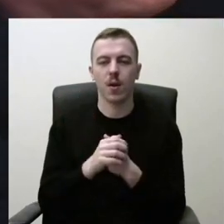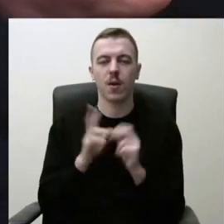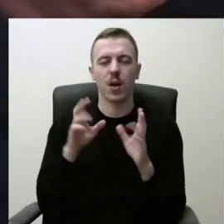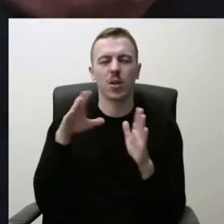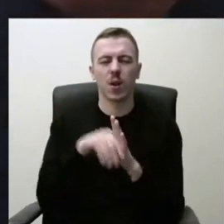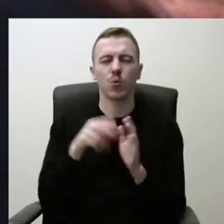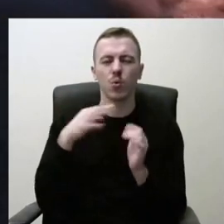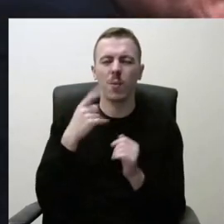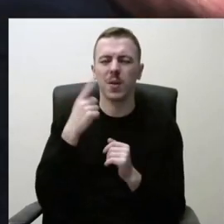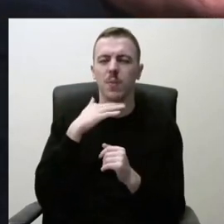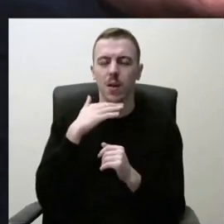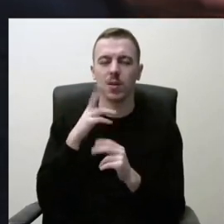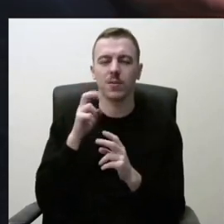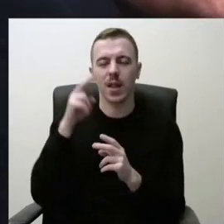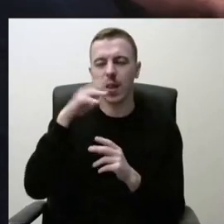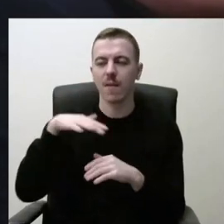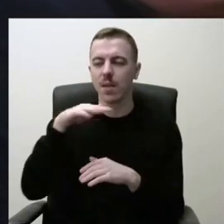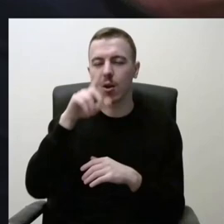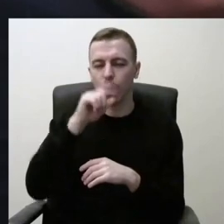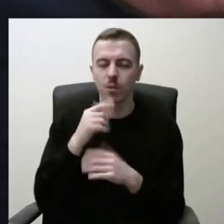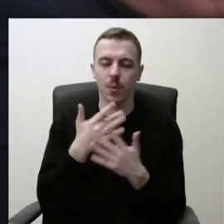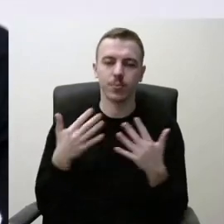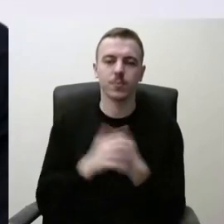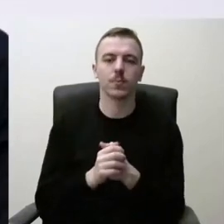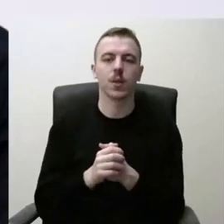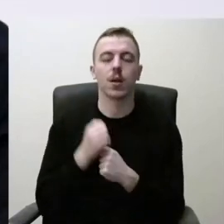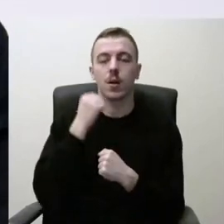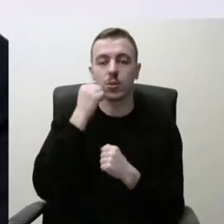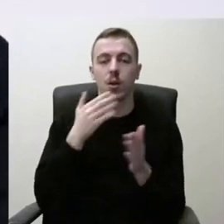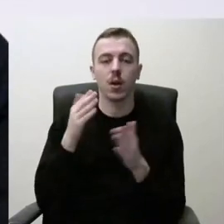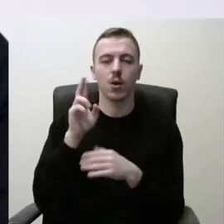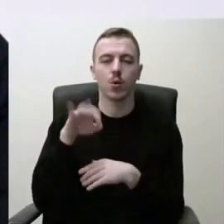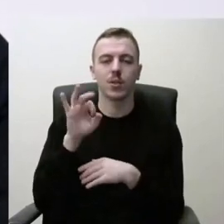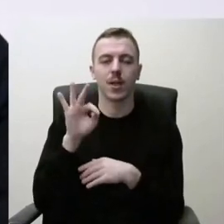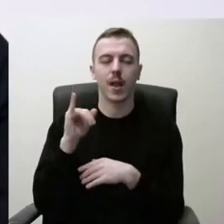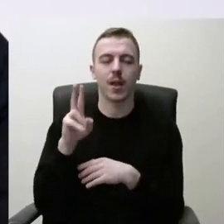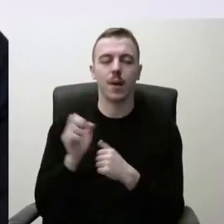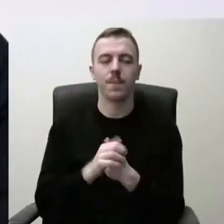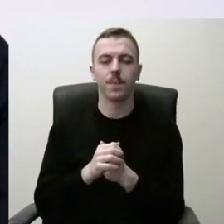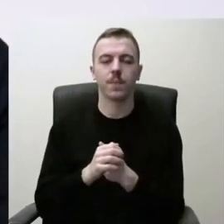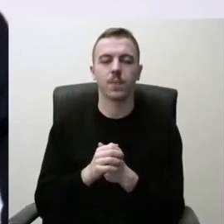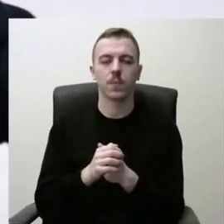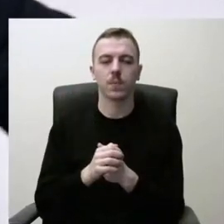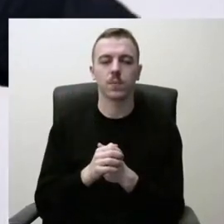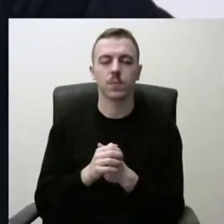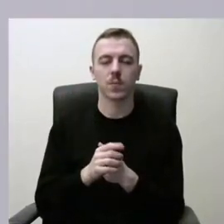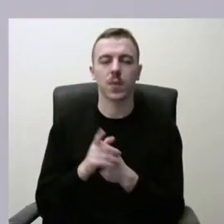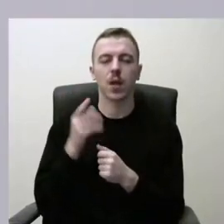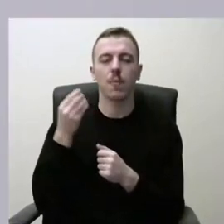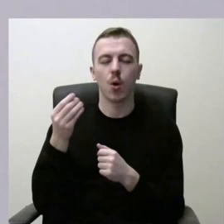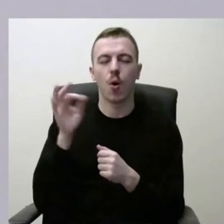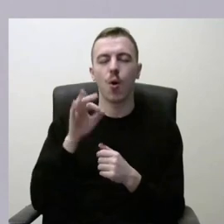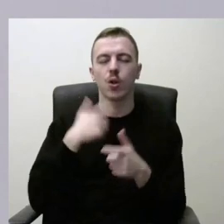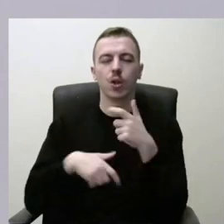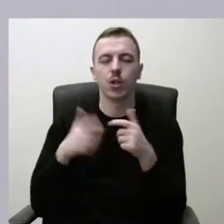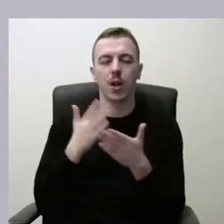klasės kartu su tėvynės pažinimu ir panašiai. Dėkuoju. Ir ponas Rusteika. Grįžtant prie apmokėjimo apie darželį, tokia replikitė